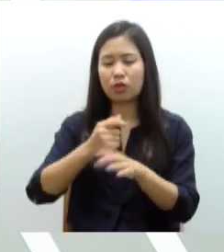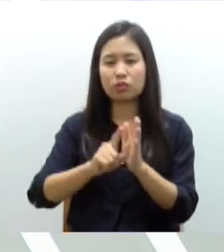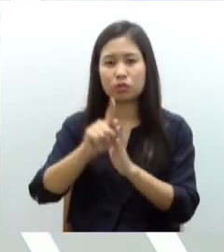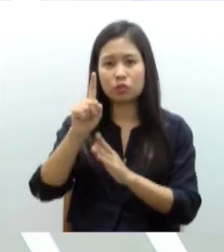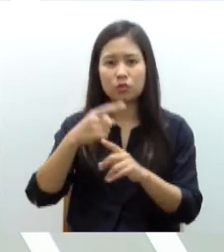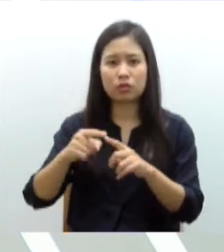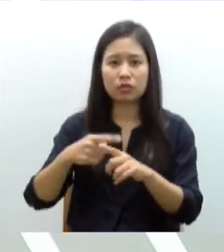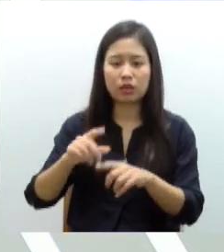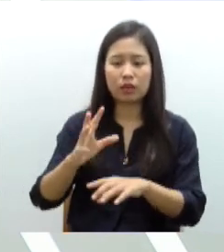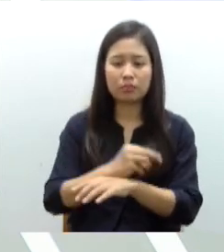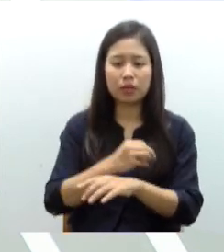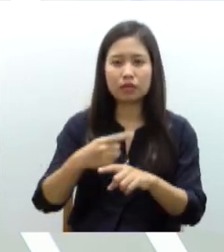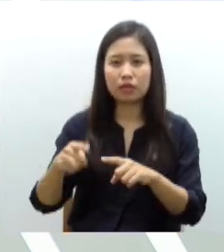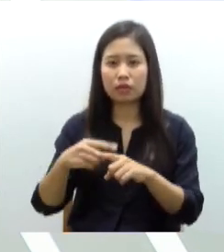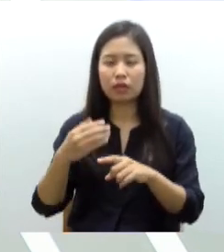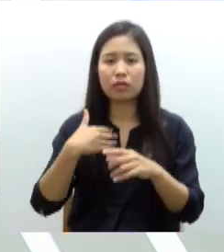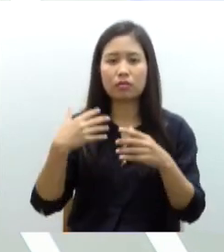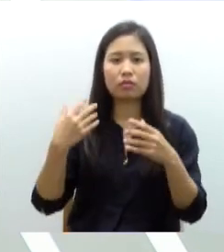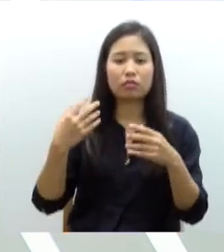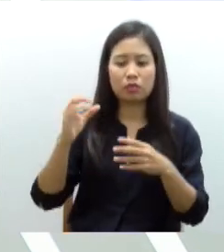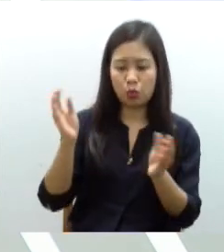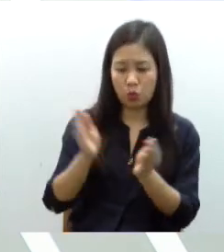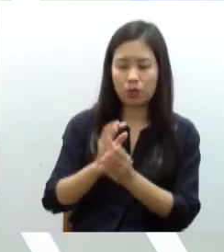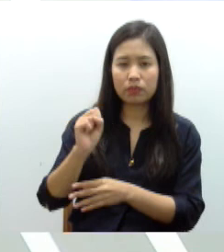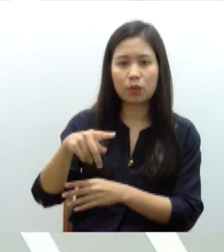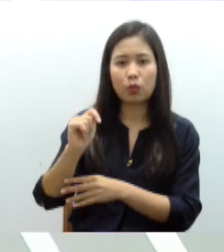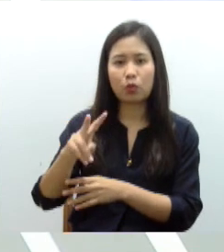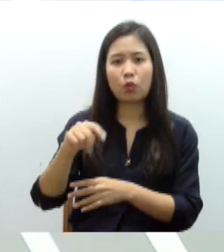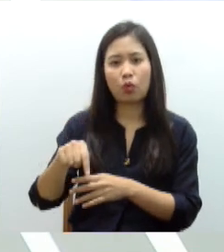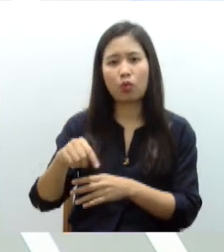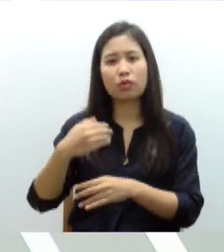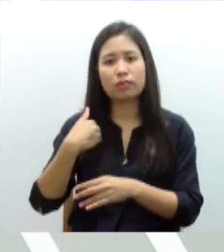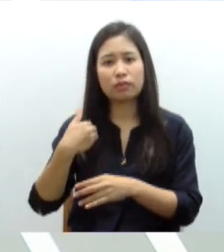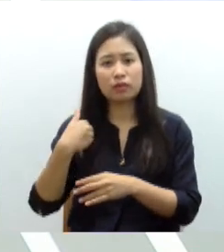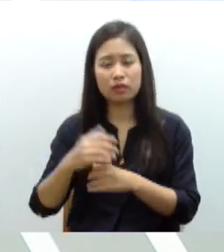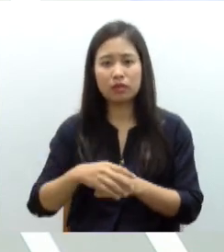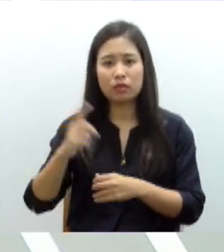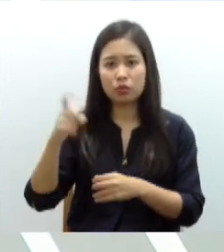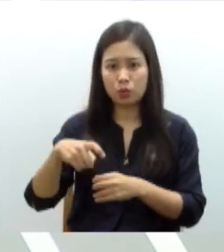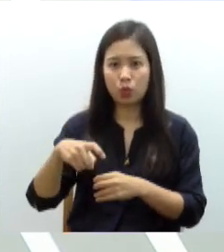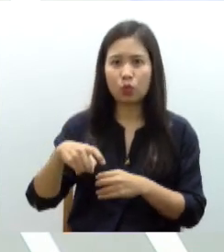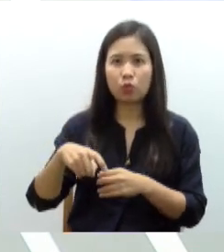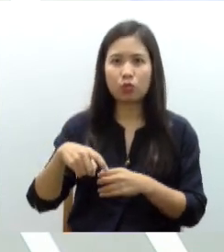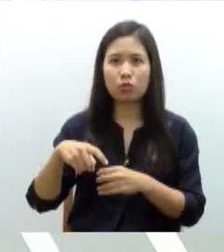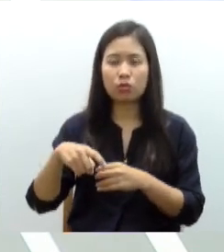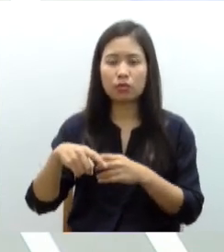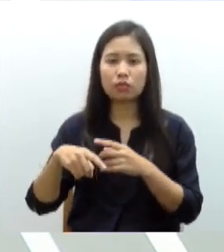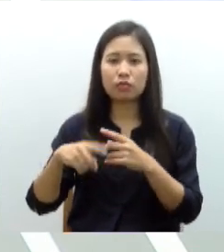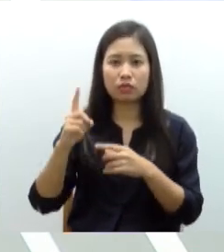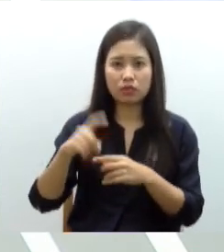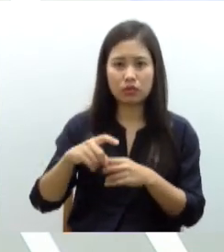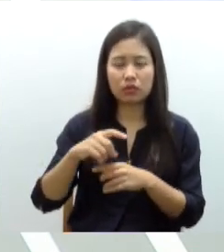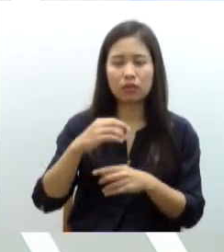อธิบดีของท่านก็เลขาธิการสปท.ด้วยนะครับเป็นตำแหน่งที่ต้องห้ามดำเนินกิจการตามมาตรา126